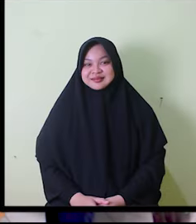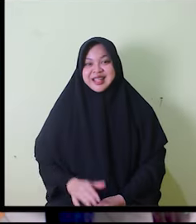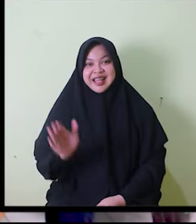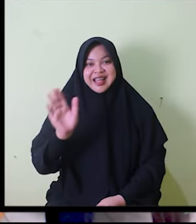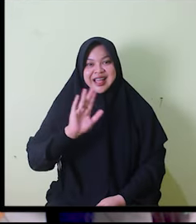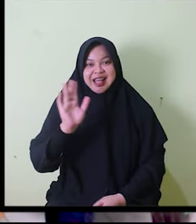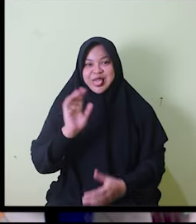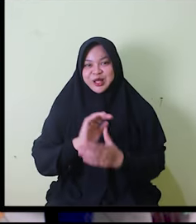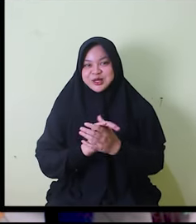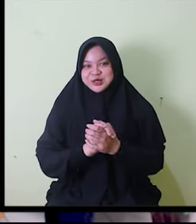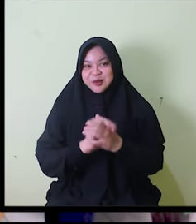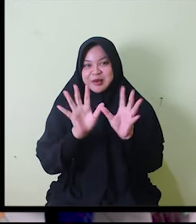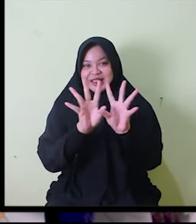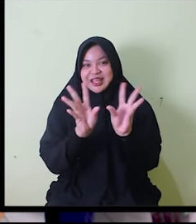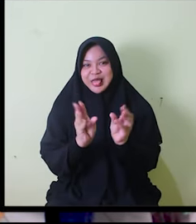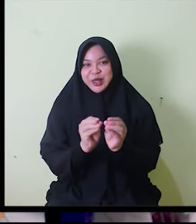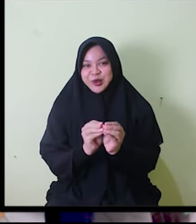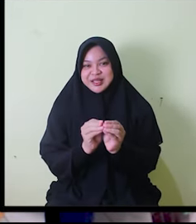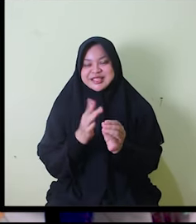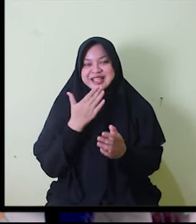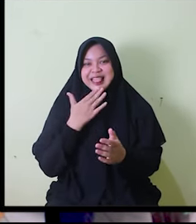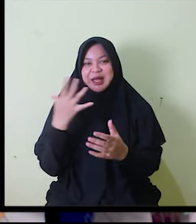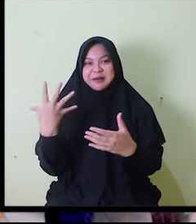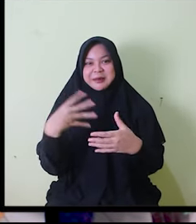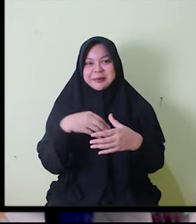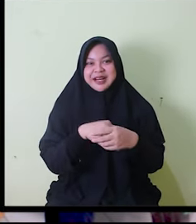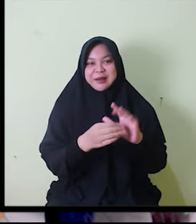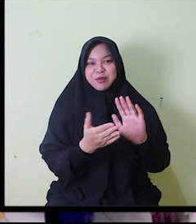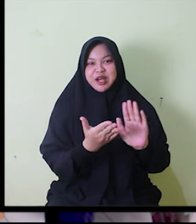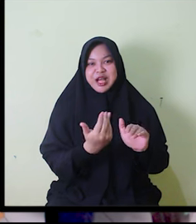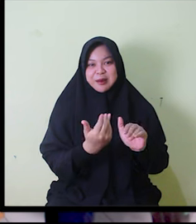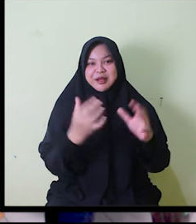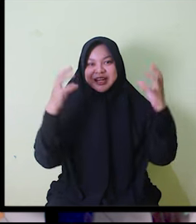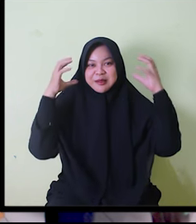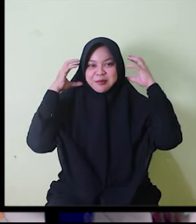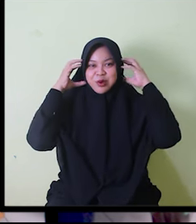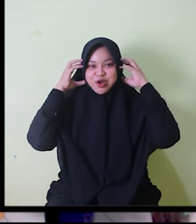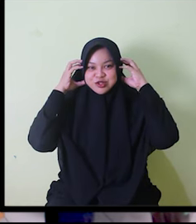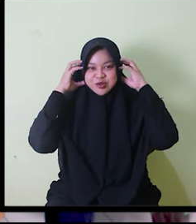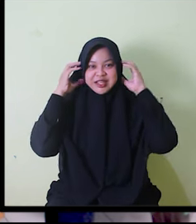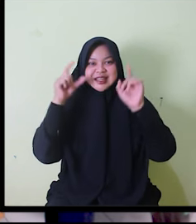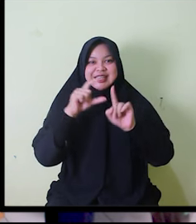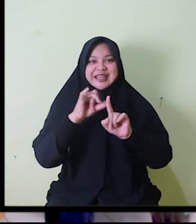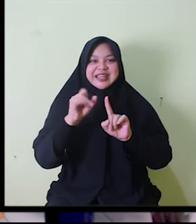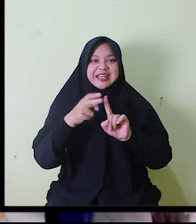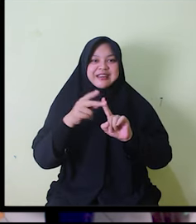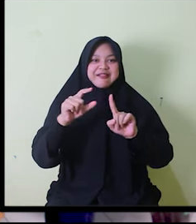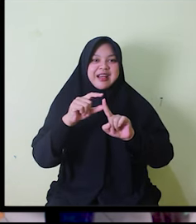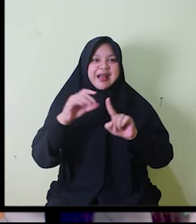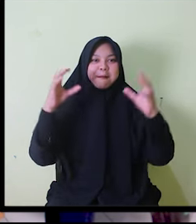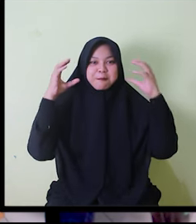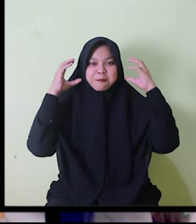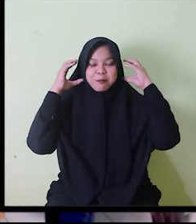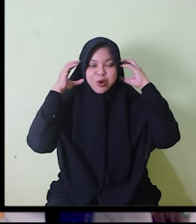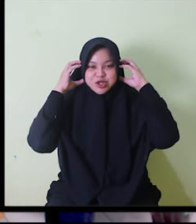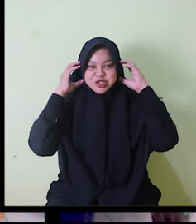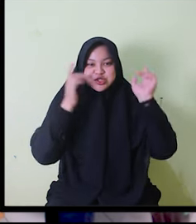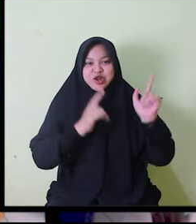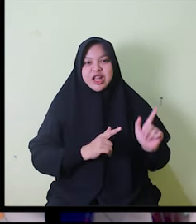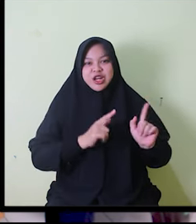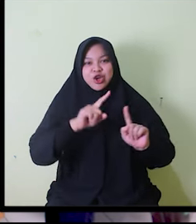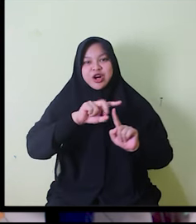Halo sobat inklusi Selamat bergabung kembali di podcast divaput Solider TV podcast yang banyak mengangkat